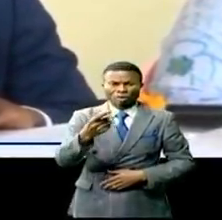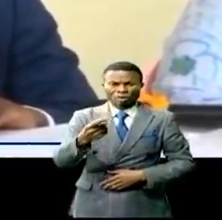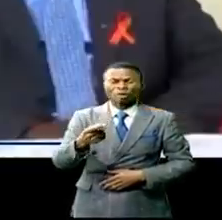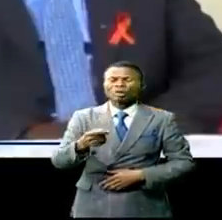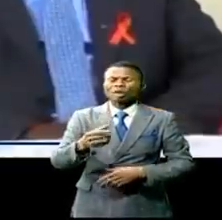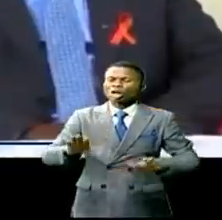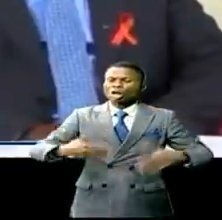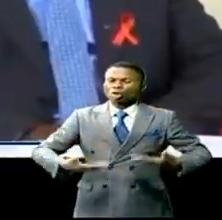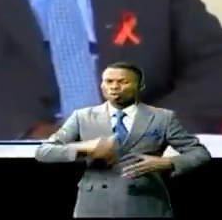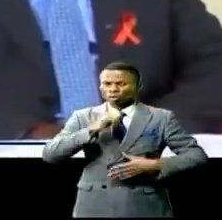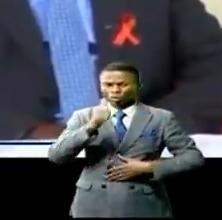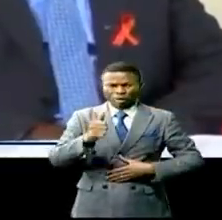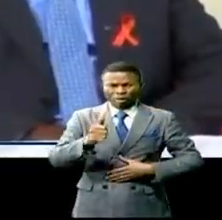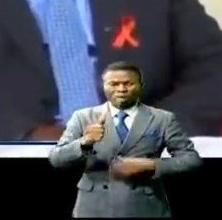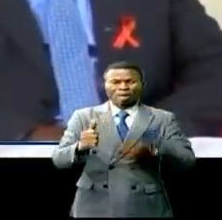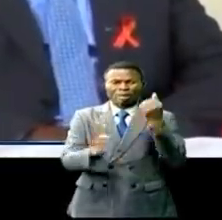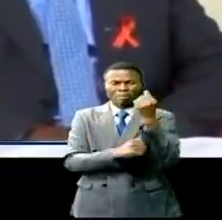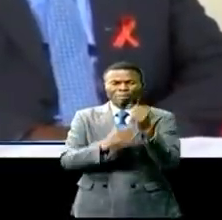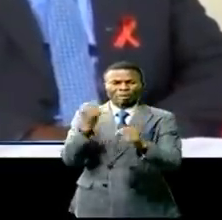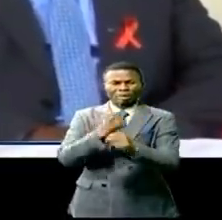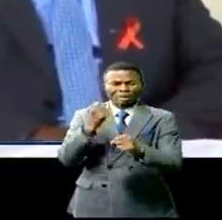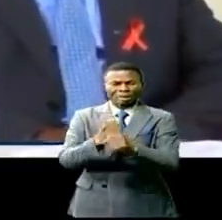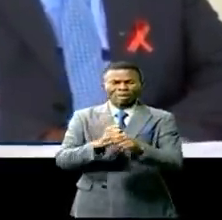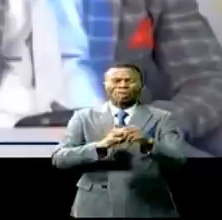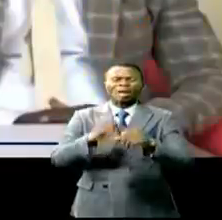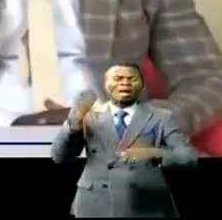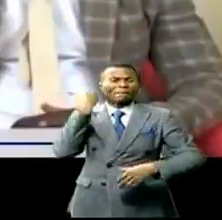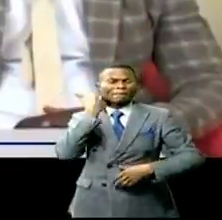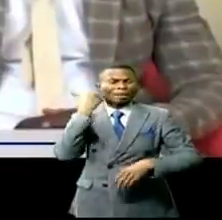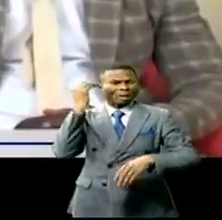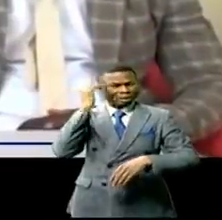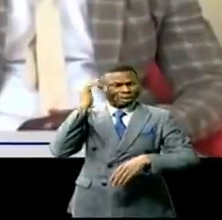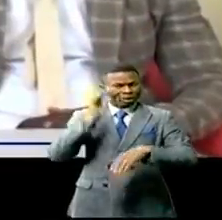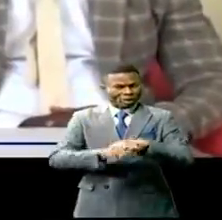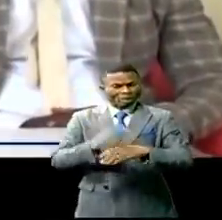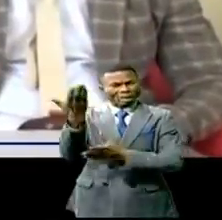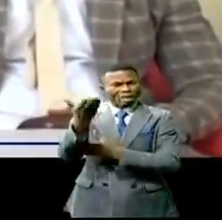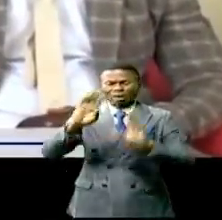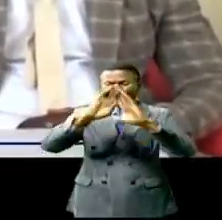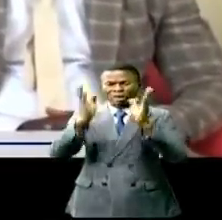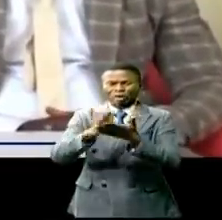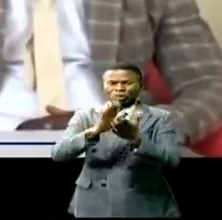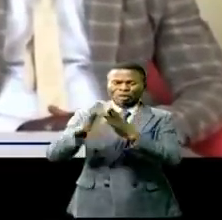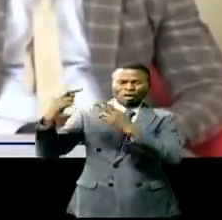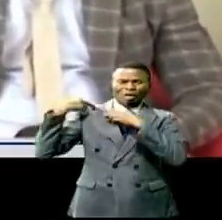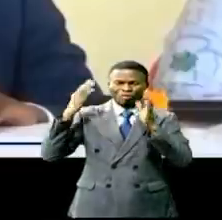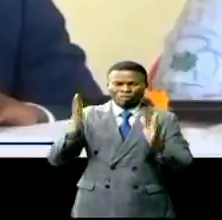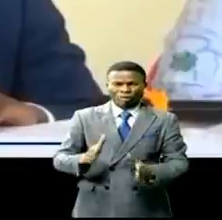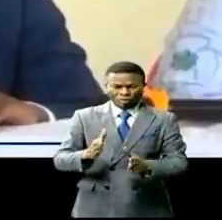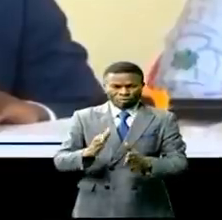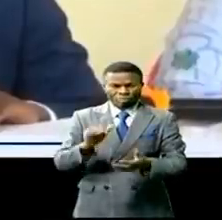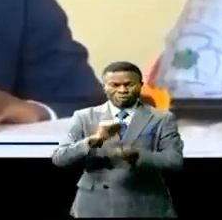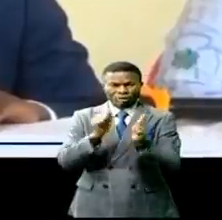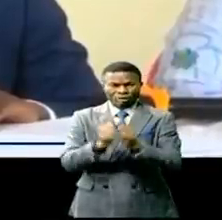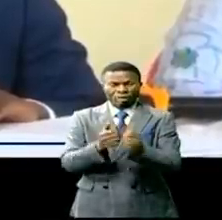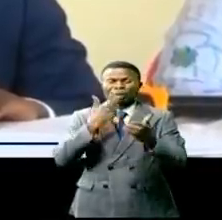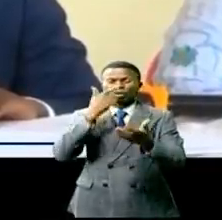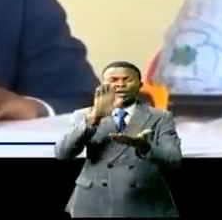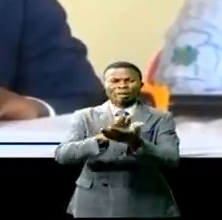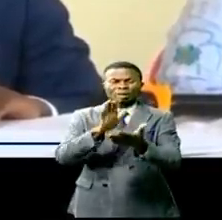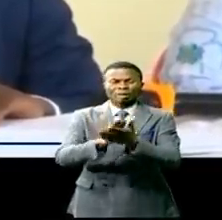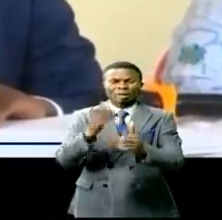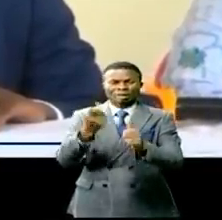quant au nombre des personnes infectées et appelé la population à plus de responsabilité c'était avant de rendre hommage au chef de l'état